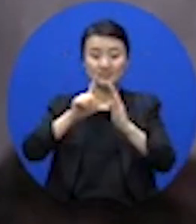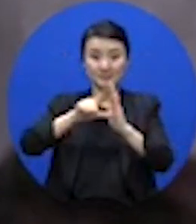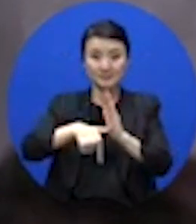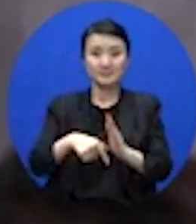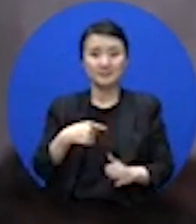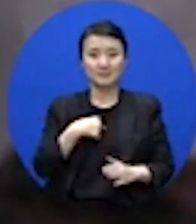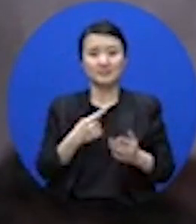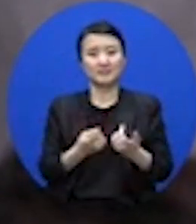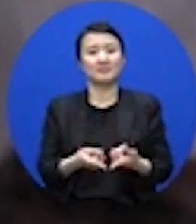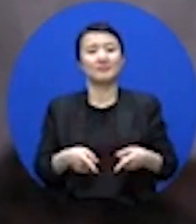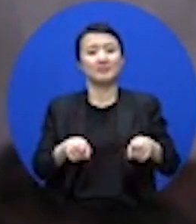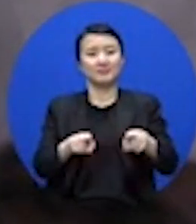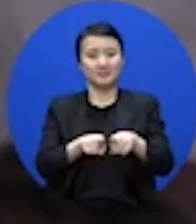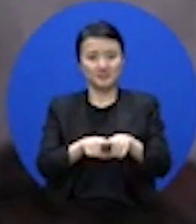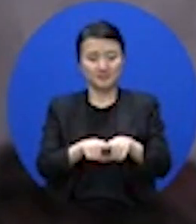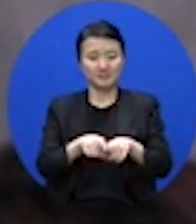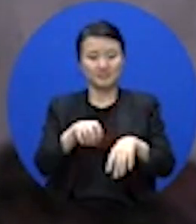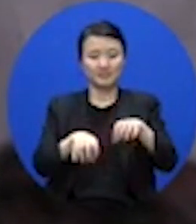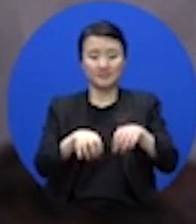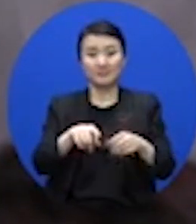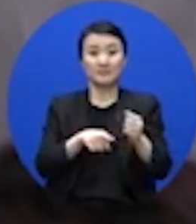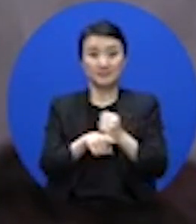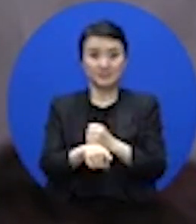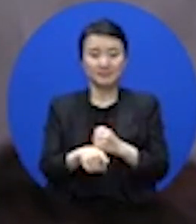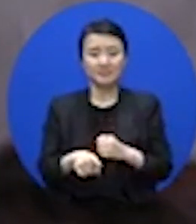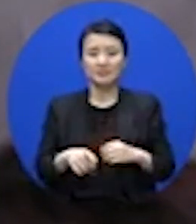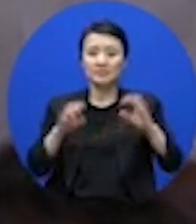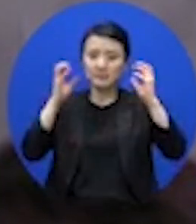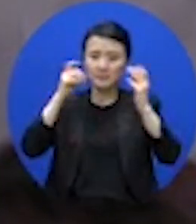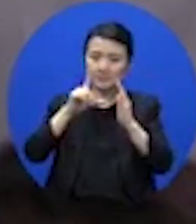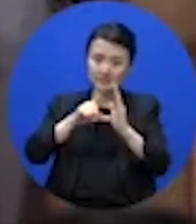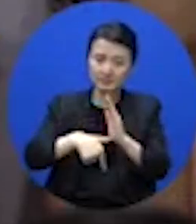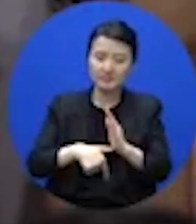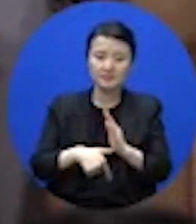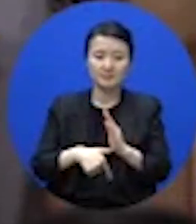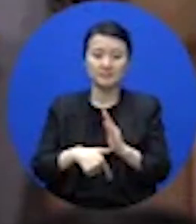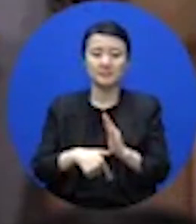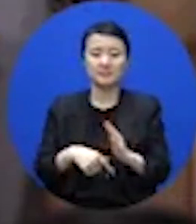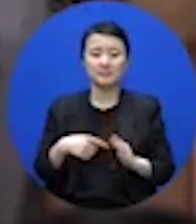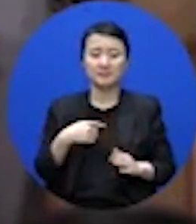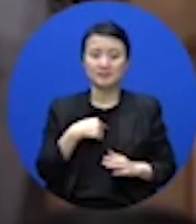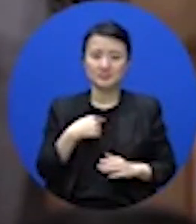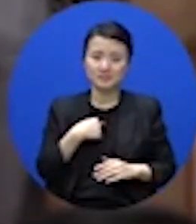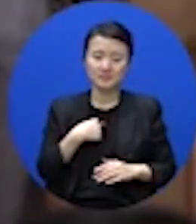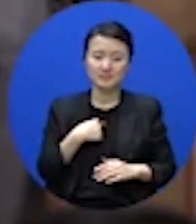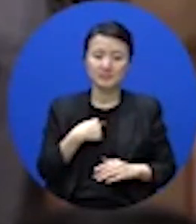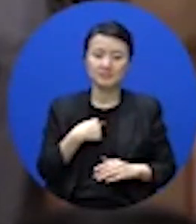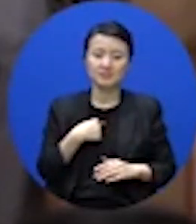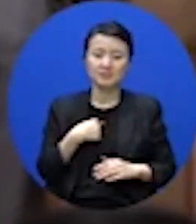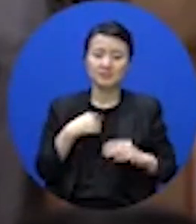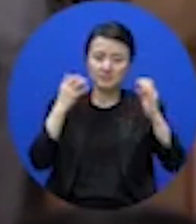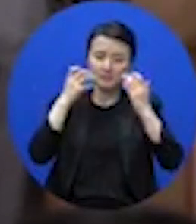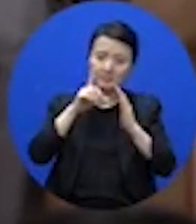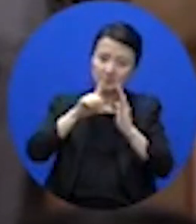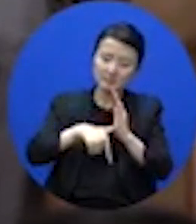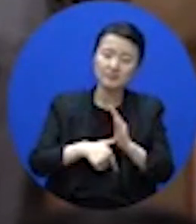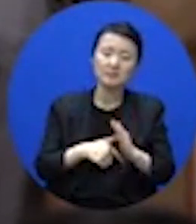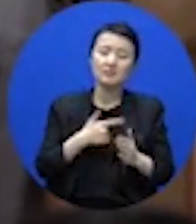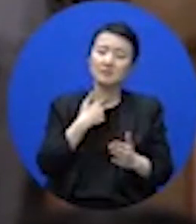나와 마을이라는 작품인데요. 그 동심으로 돌아가서 자기가 어릴 때를